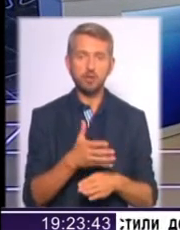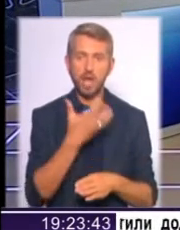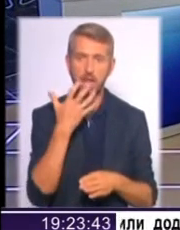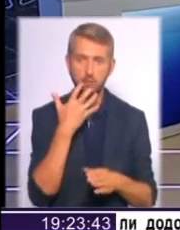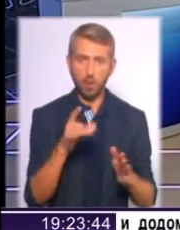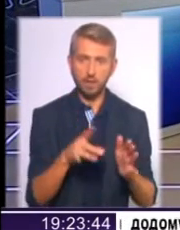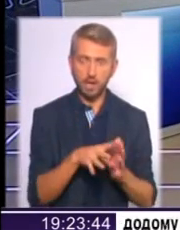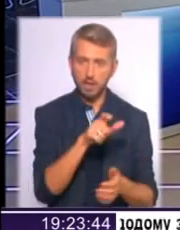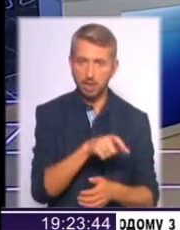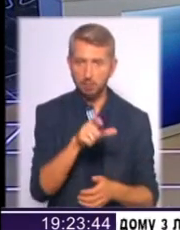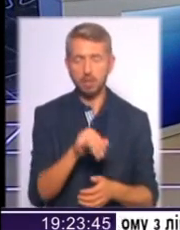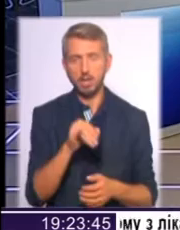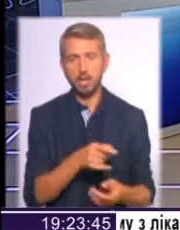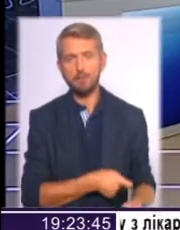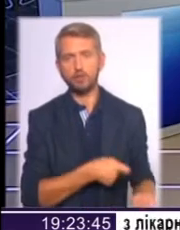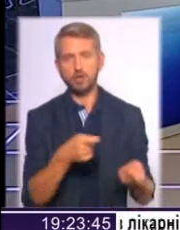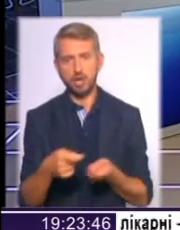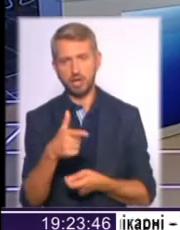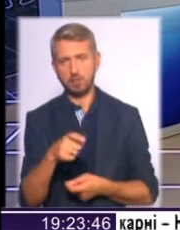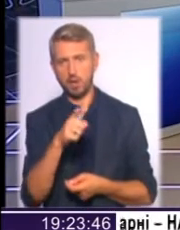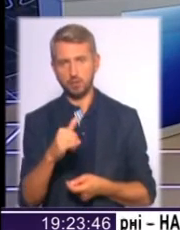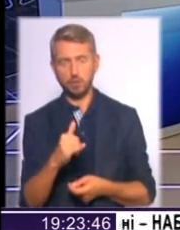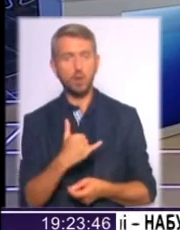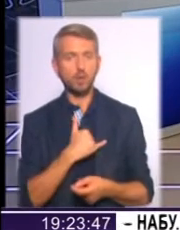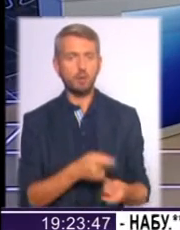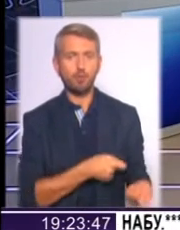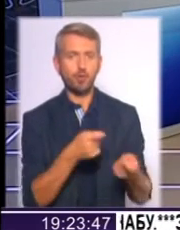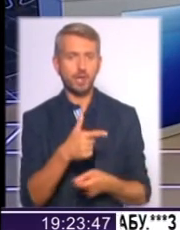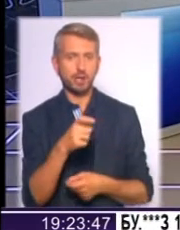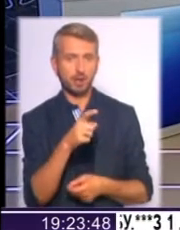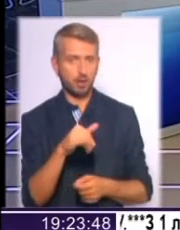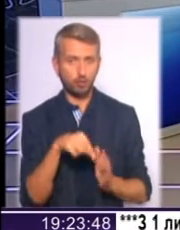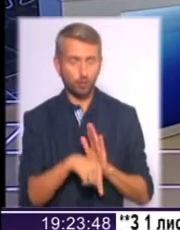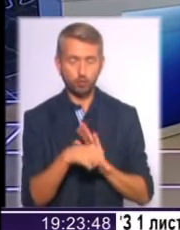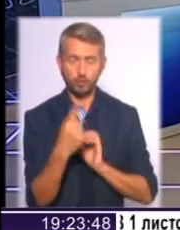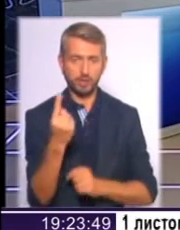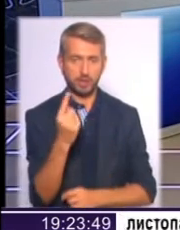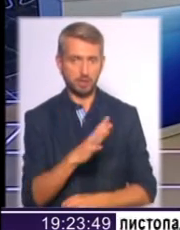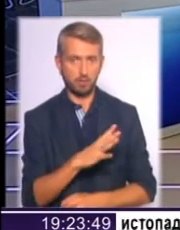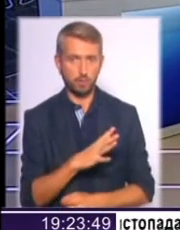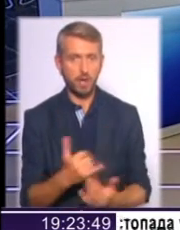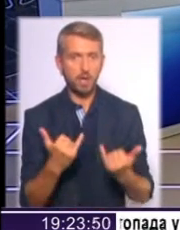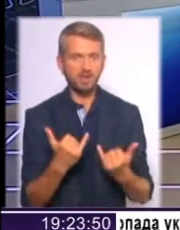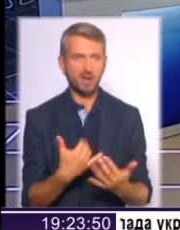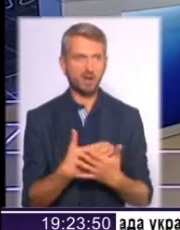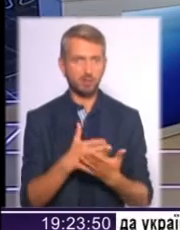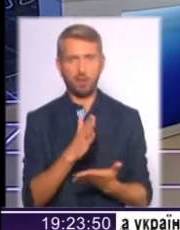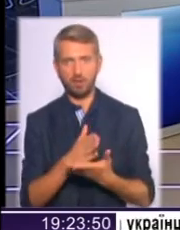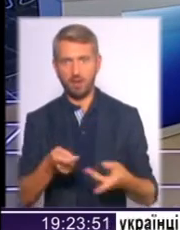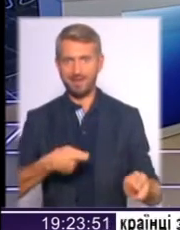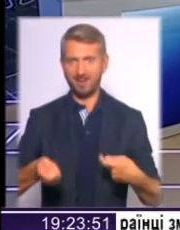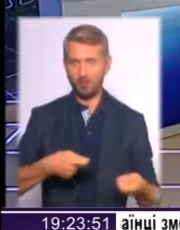теплоенергетиками і постачальниками газу. У нас постачальник газу, по суті, єдиний був зараз, типа ринок газу, але все